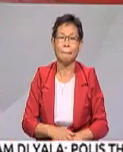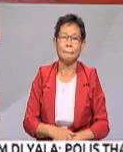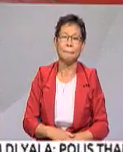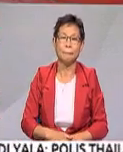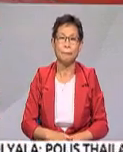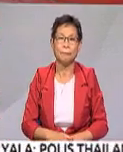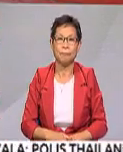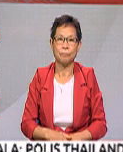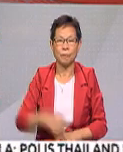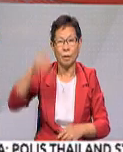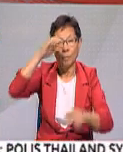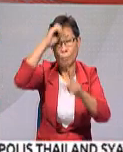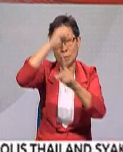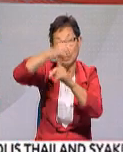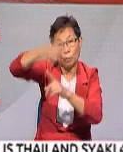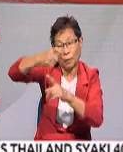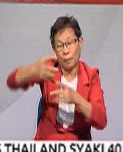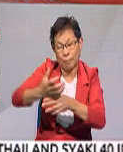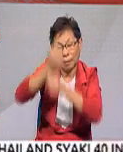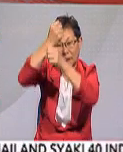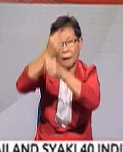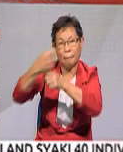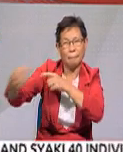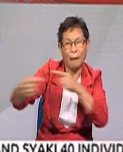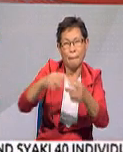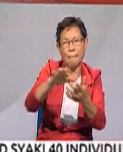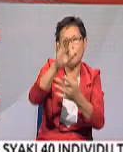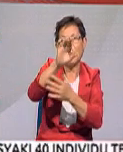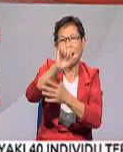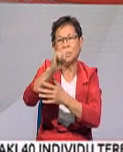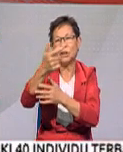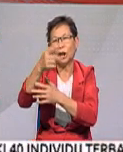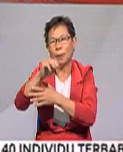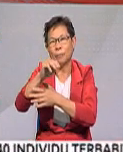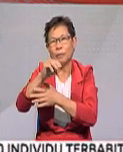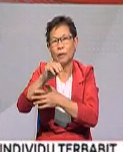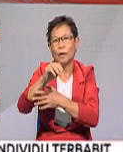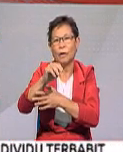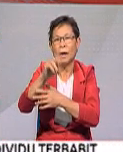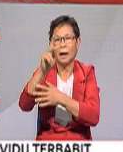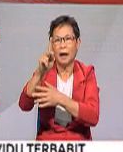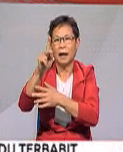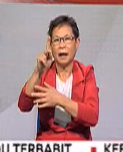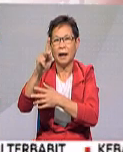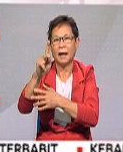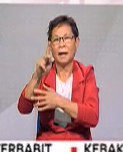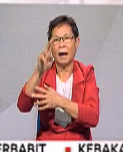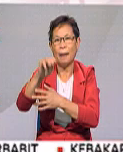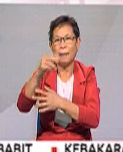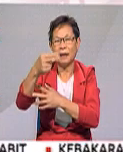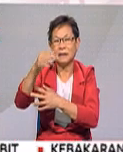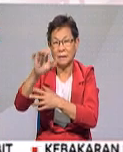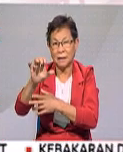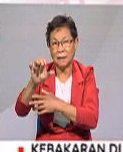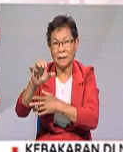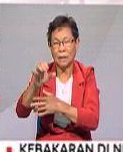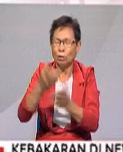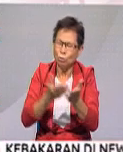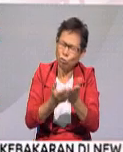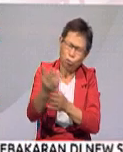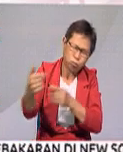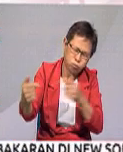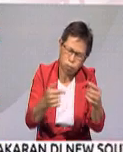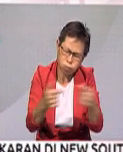Misi wajib menang di halaman sendiri. Kemelut pemilihan mesyuarat agung tahunan AGM Konfederasi Hoki Malaysia MHC